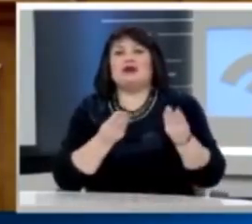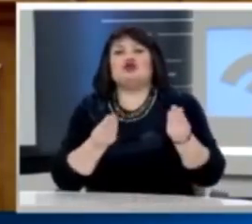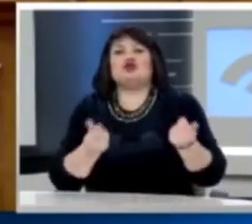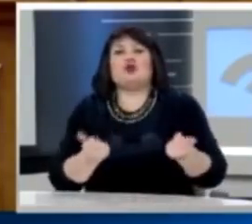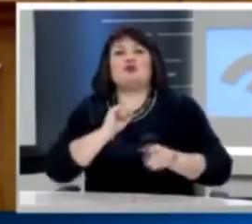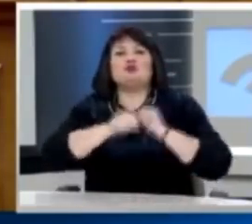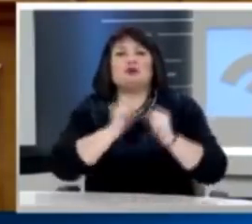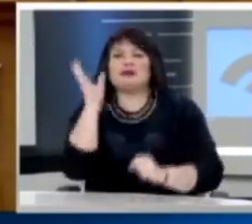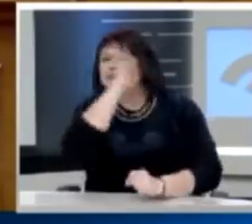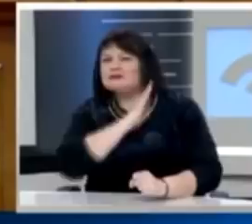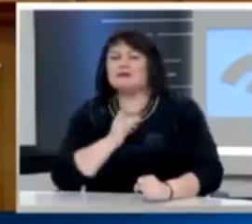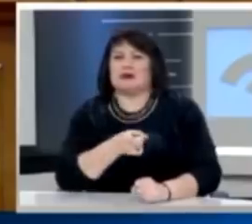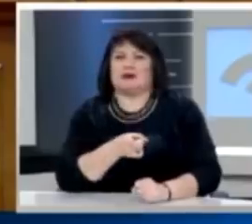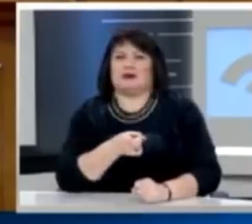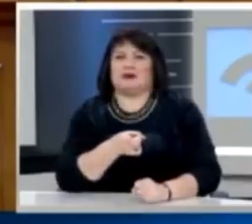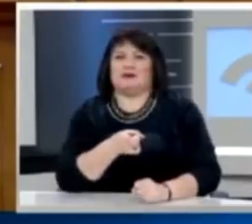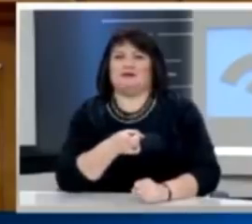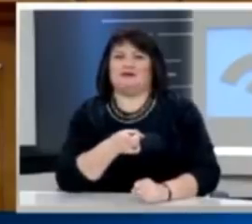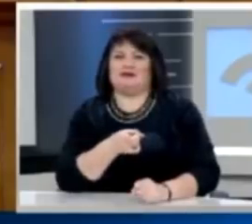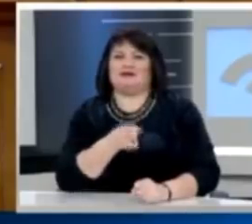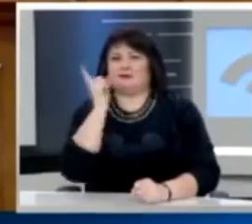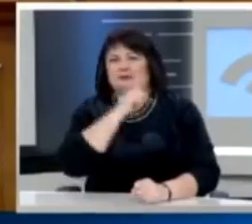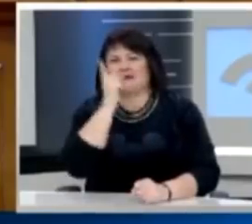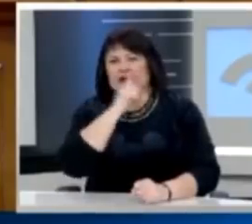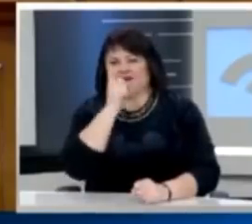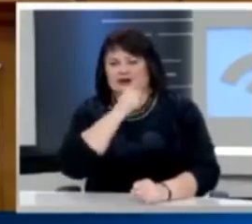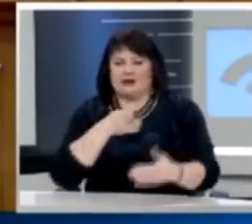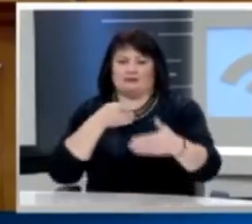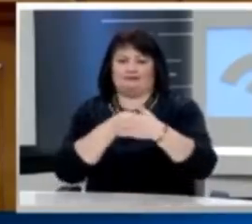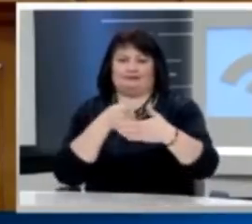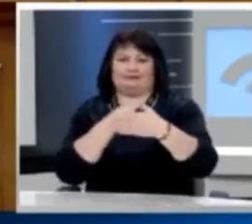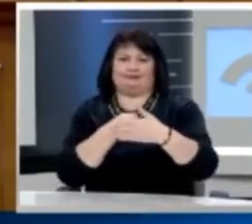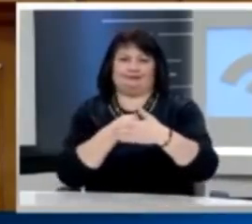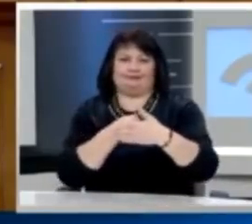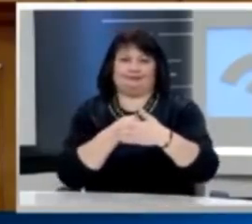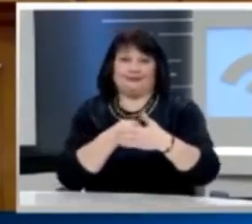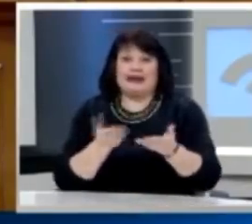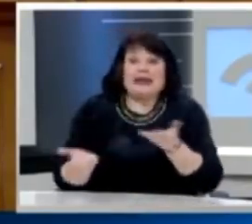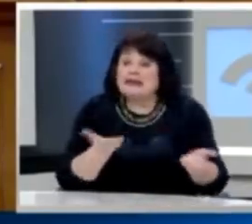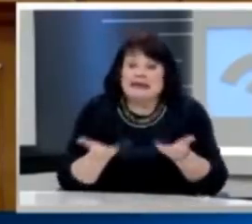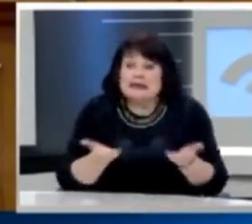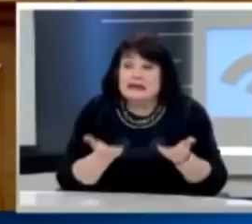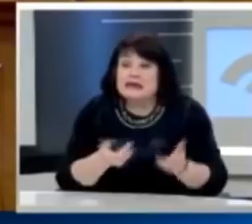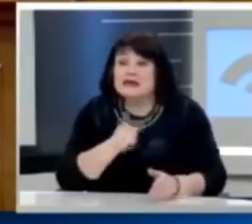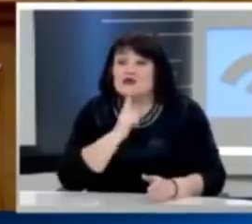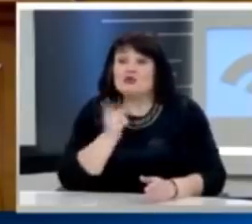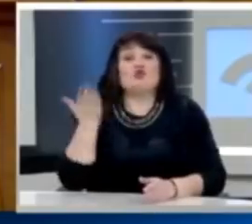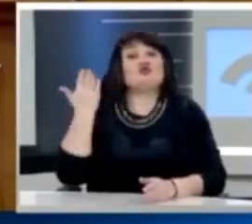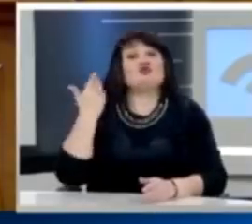προσπαθείτε να κρύψετε στείνοντας κάλπικα δίπολα, κάλπικα διλήμματα, όπως το